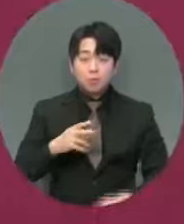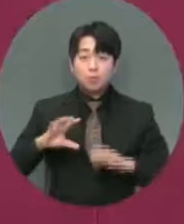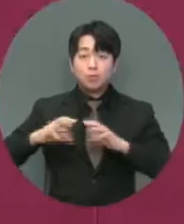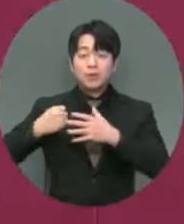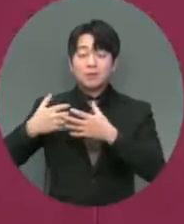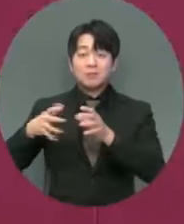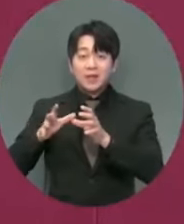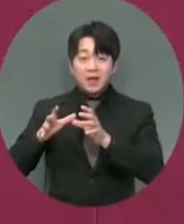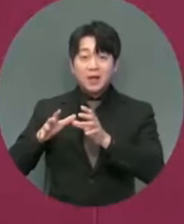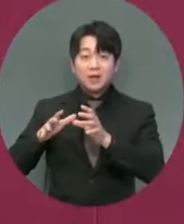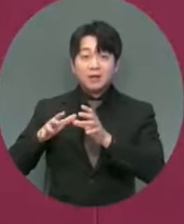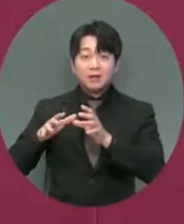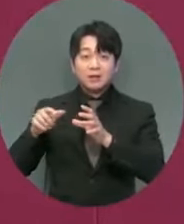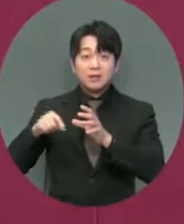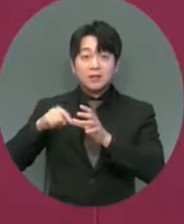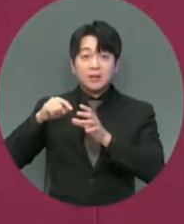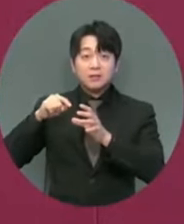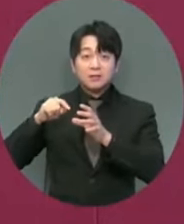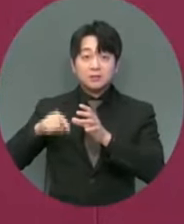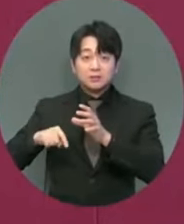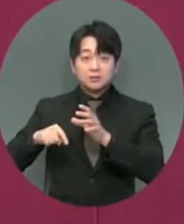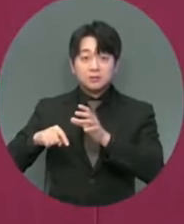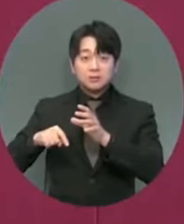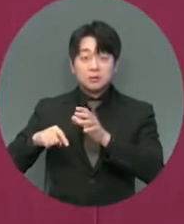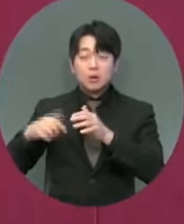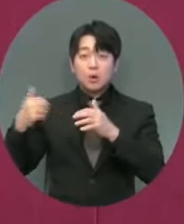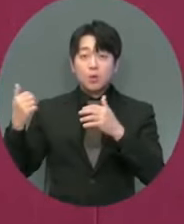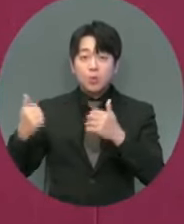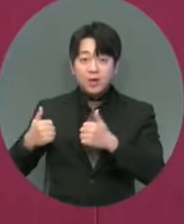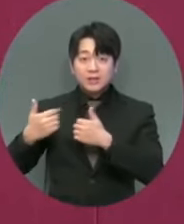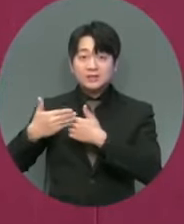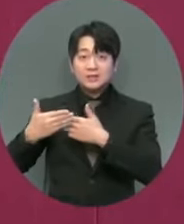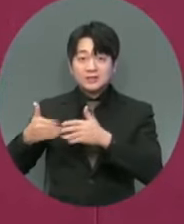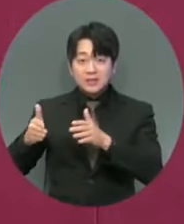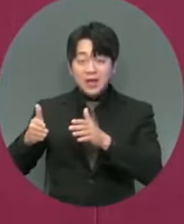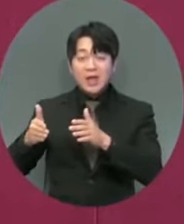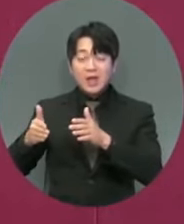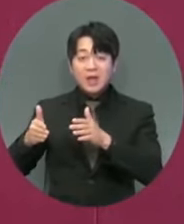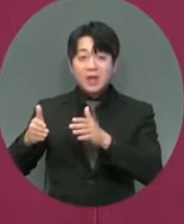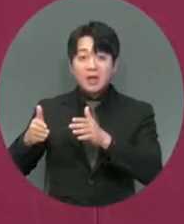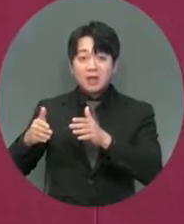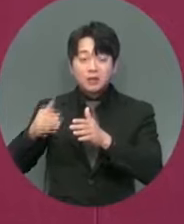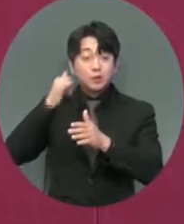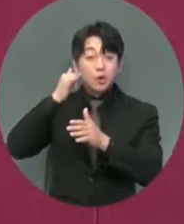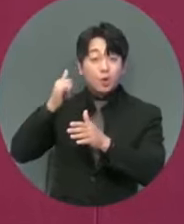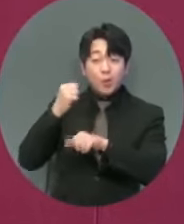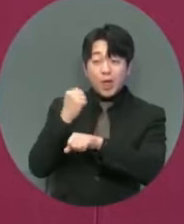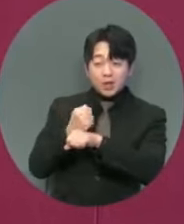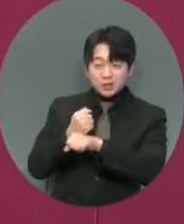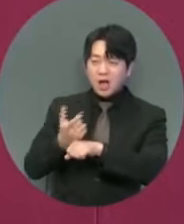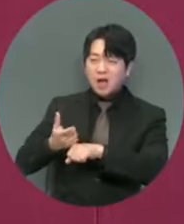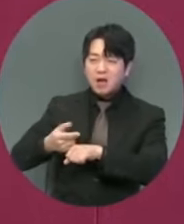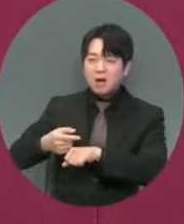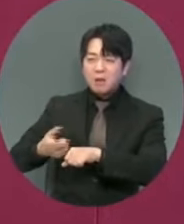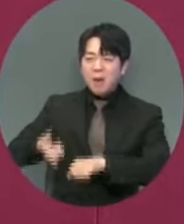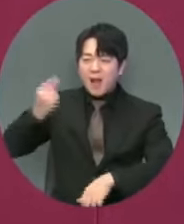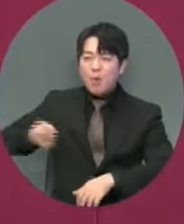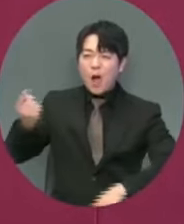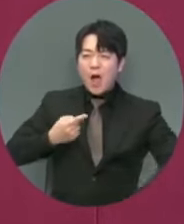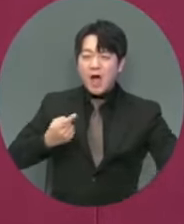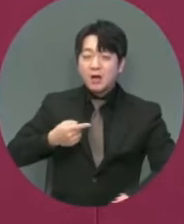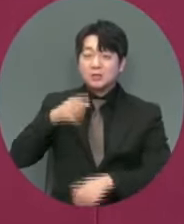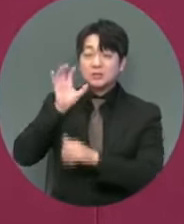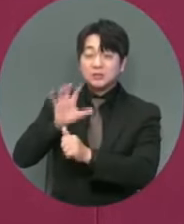국힘당 의원들 의사장으로 돌아오라고 전화하고 호통지고 타일렀던 서범수 의원,